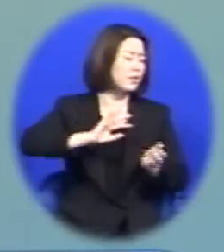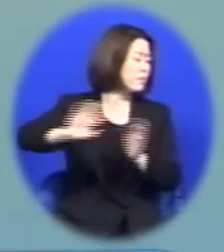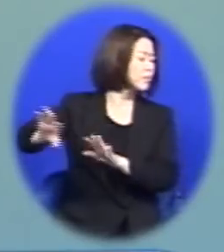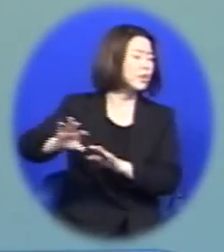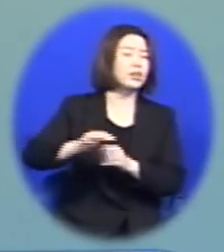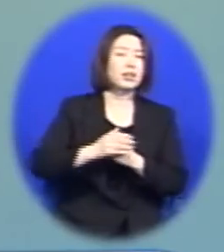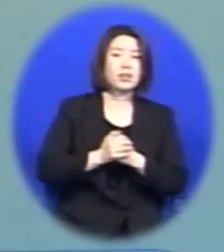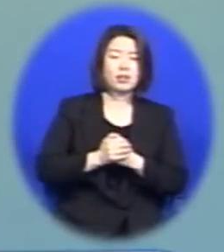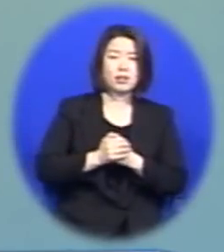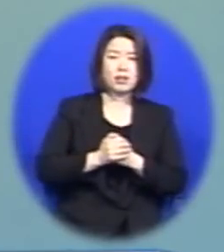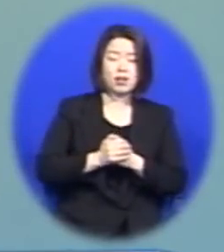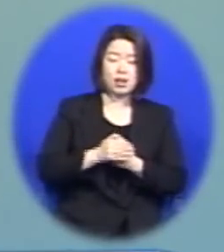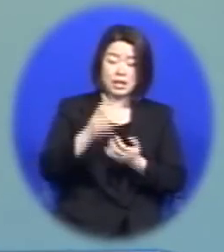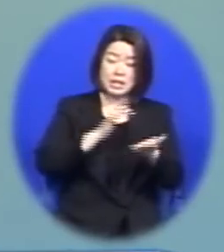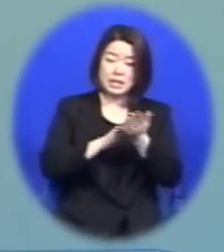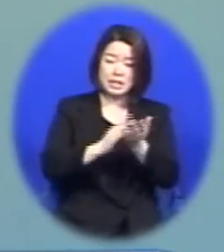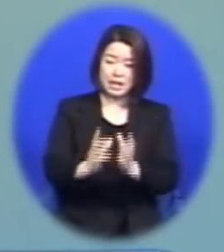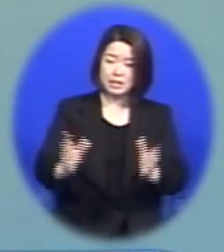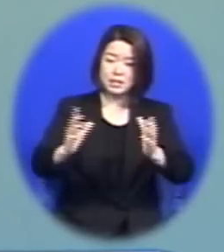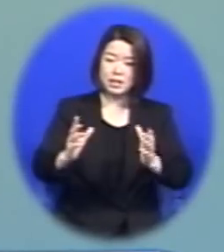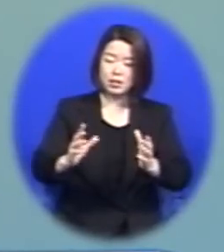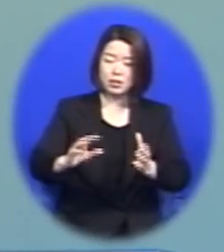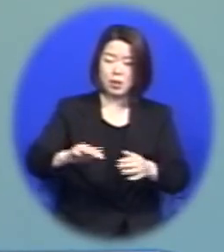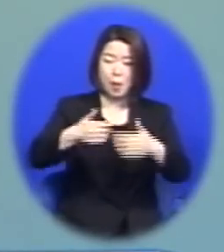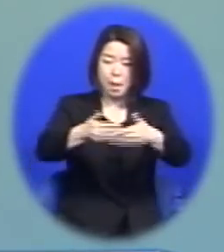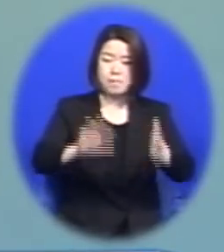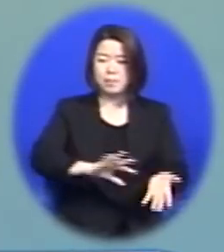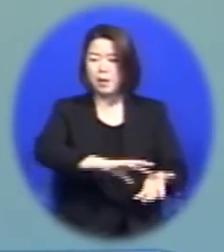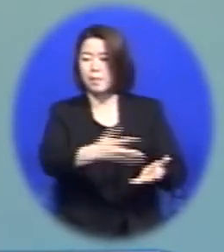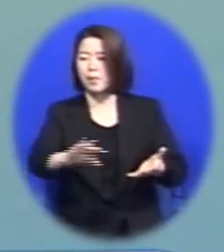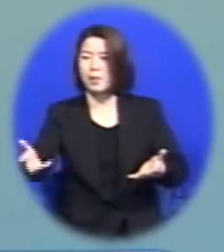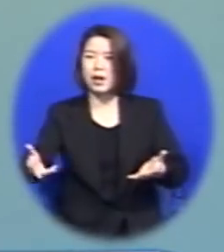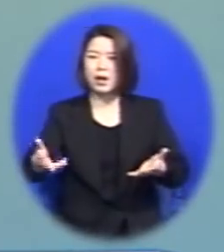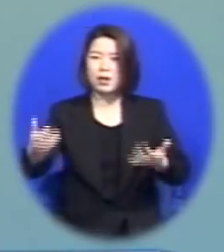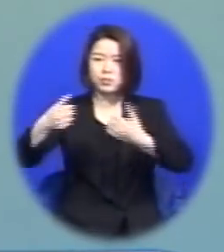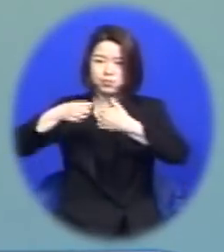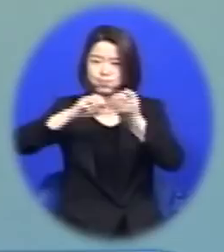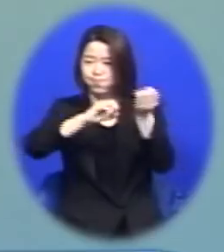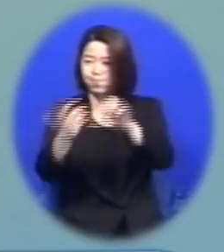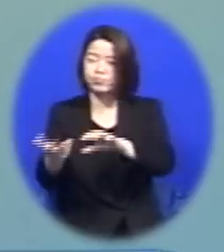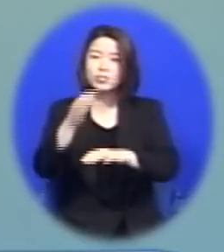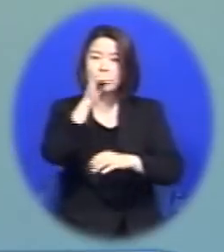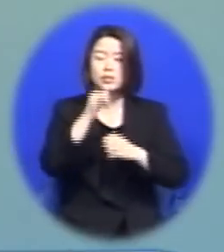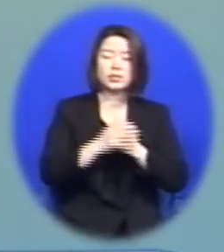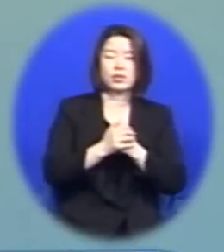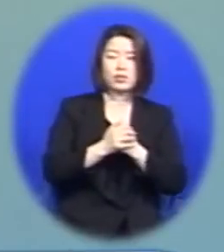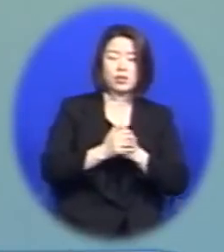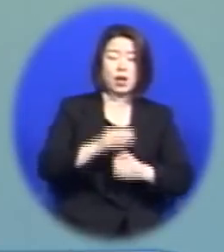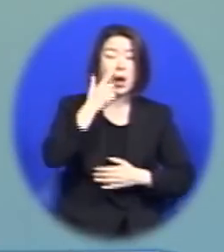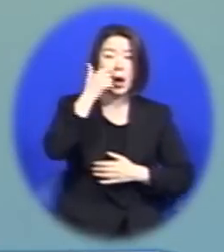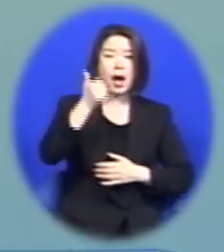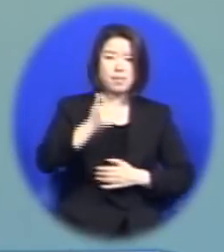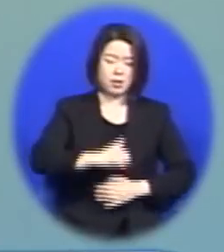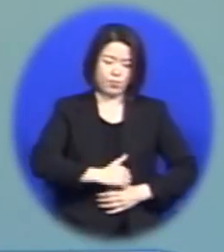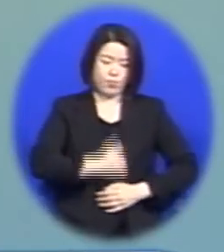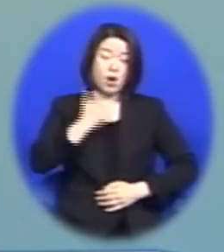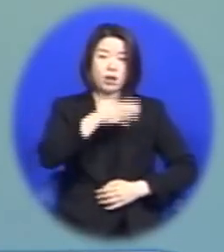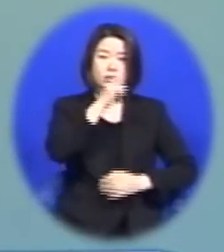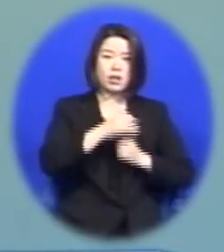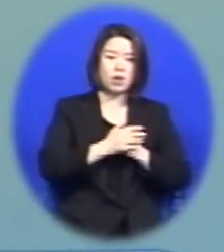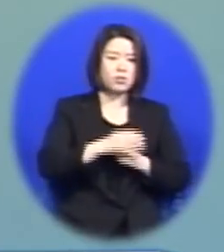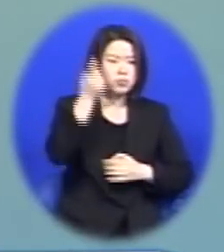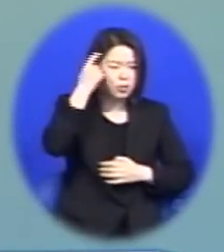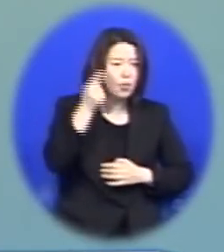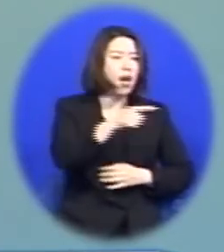냈습니다 역사 벌은 땅바닥에 방 바닥에 나뒹굴었다 씁니다 아버지는 버럭 역정을 내셨습니다 왜